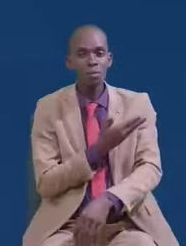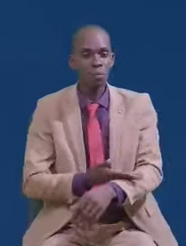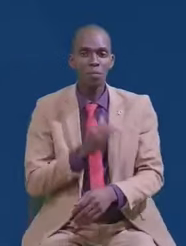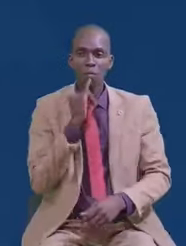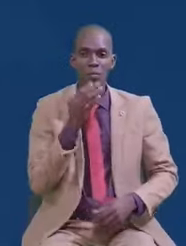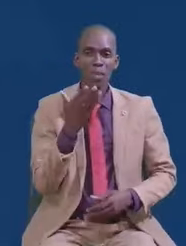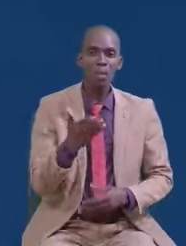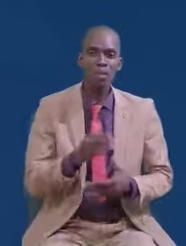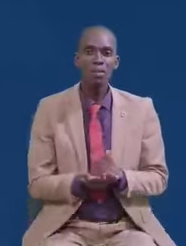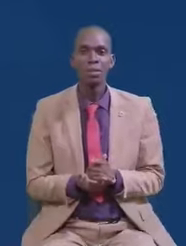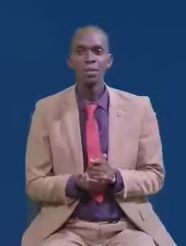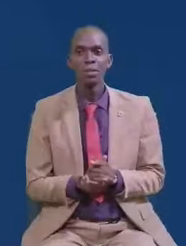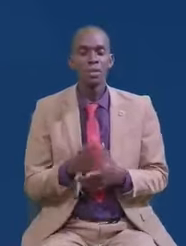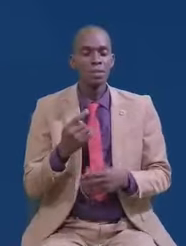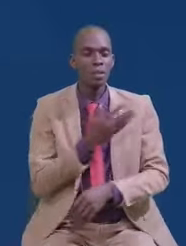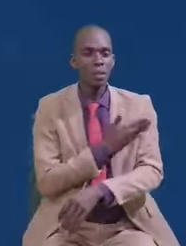a la puissance,